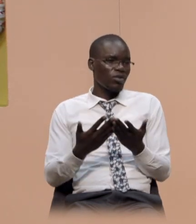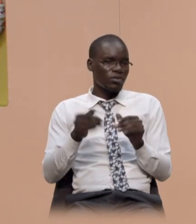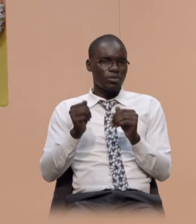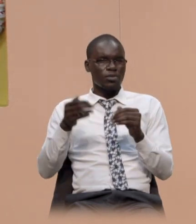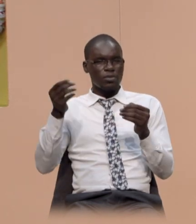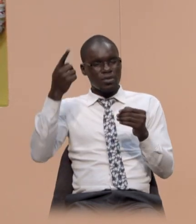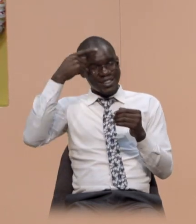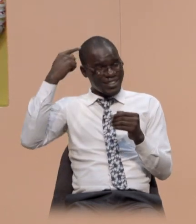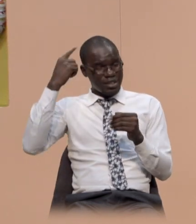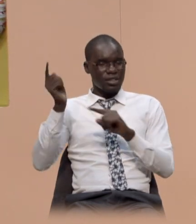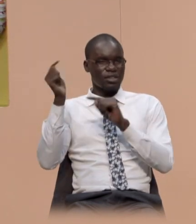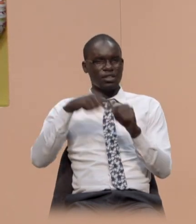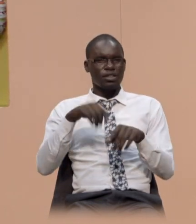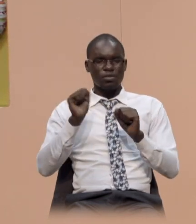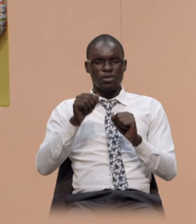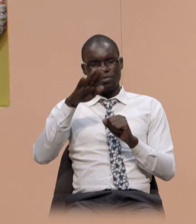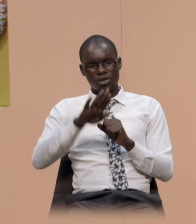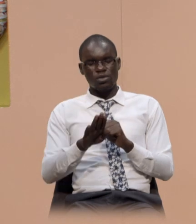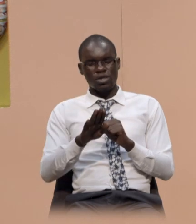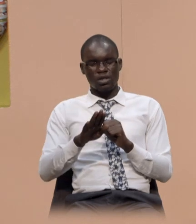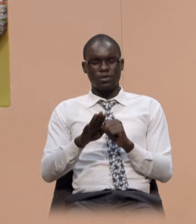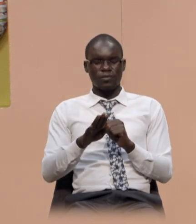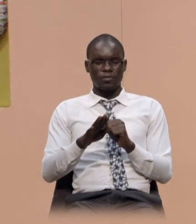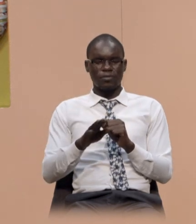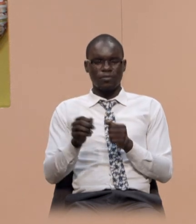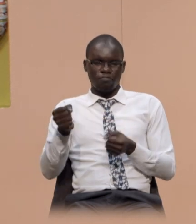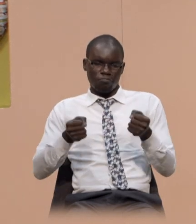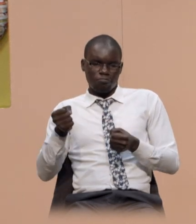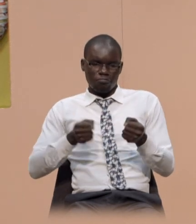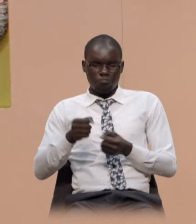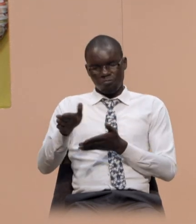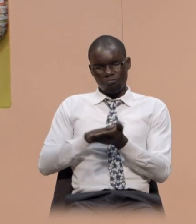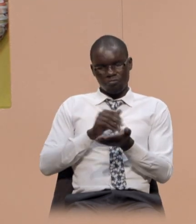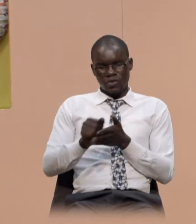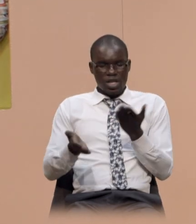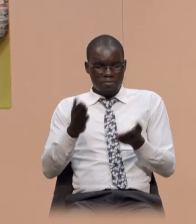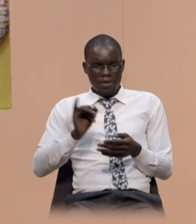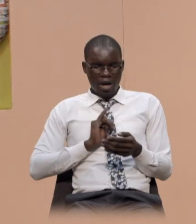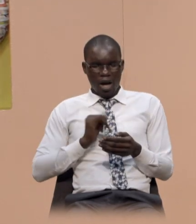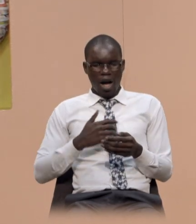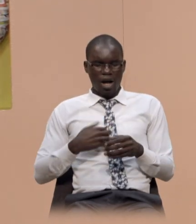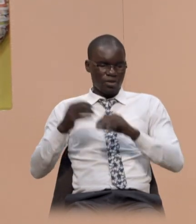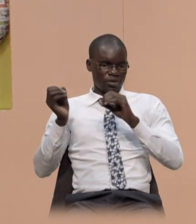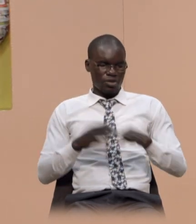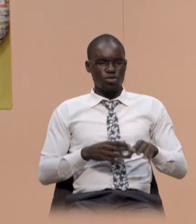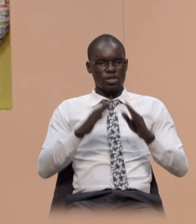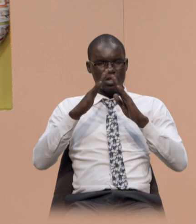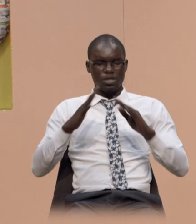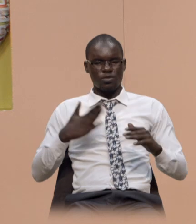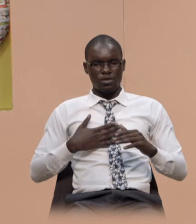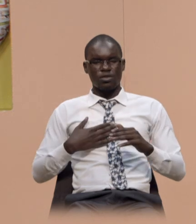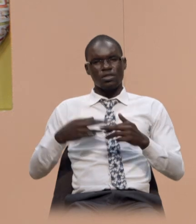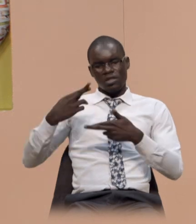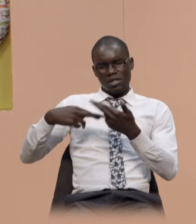naweza kuja. Gari lako laweza vunjika. Ninaweza poteza nyumba yangu. Je, uhusiano tulio nao na Mungu wetu